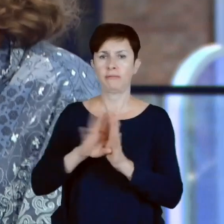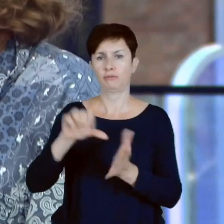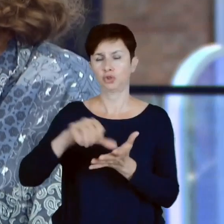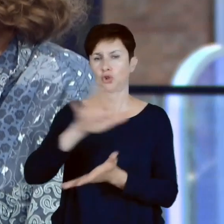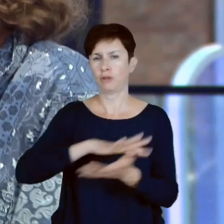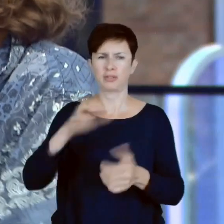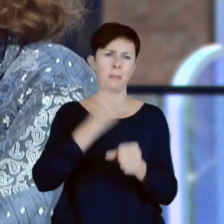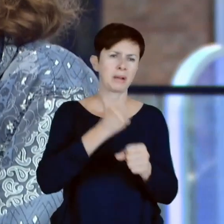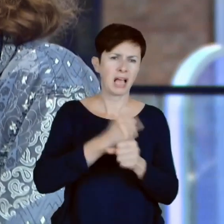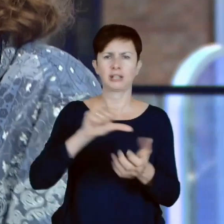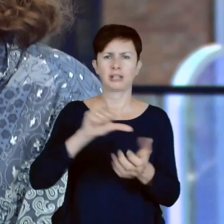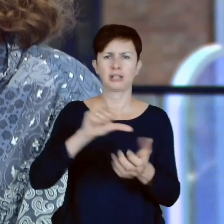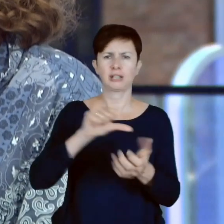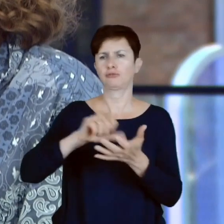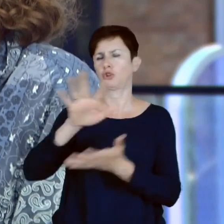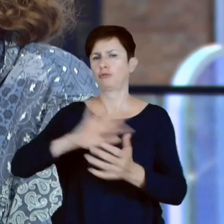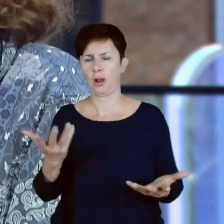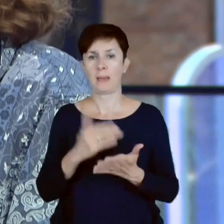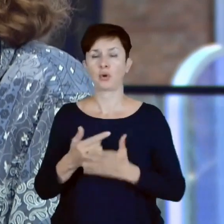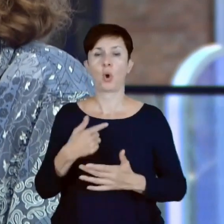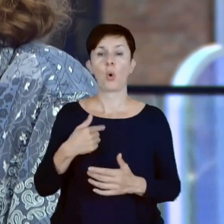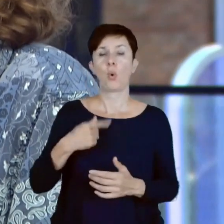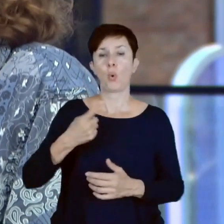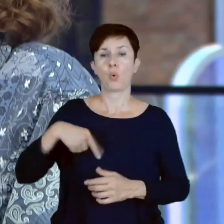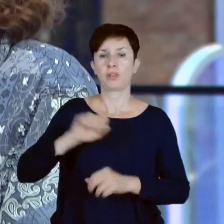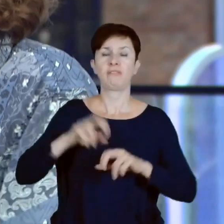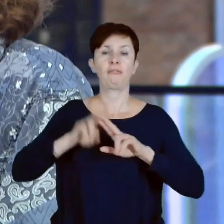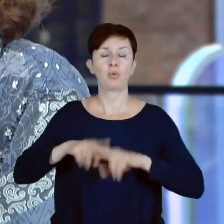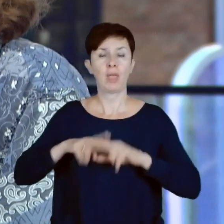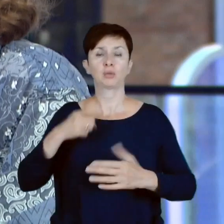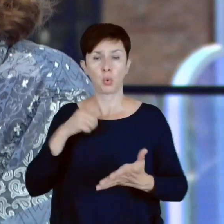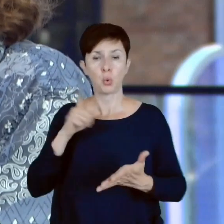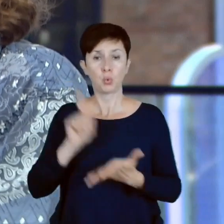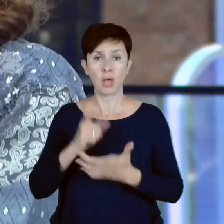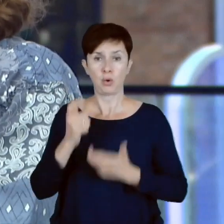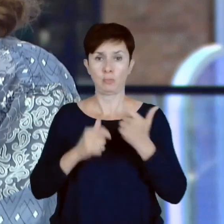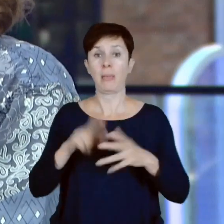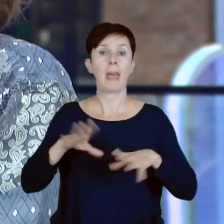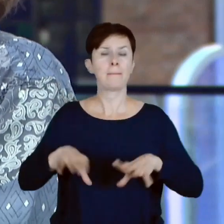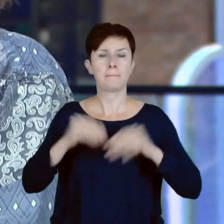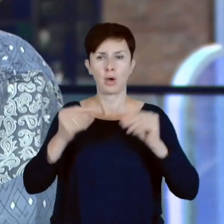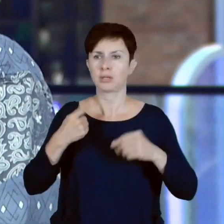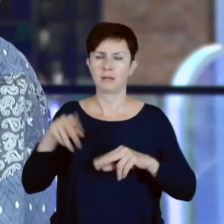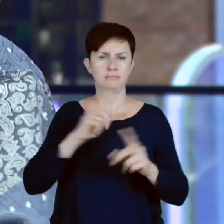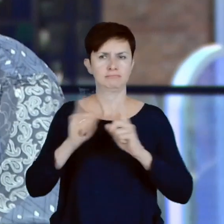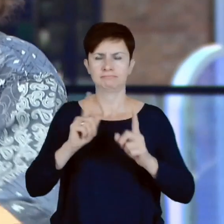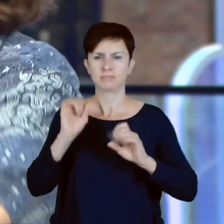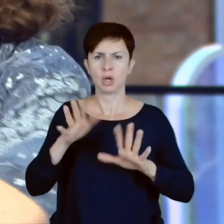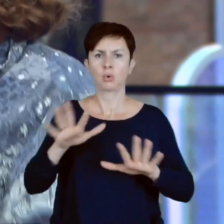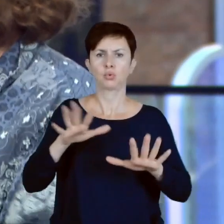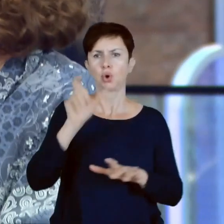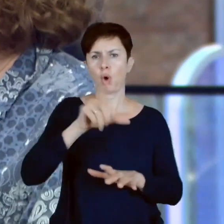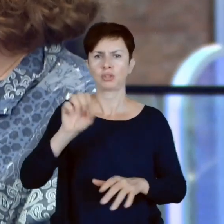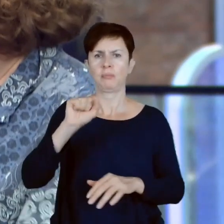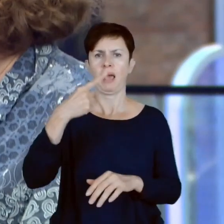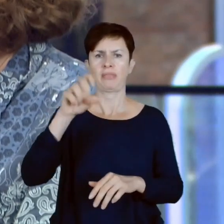to wcale nie jest oczywiste. U nas na przykład tak się fundacji udało, że początkowo uznaliśmy, okej, mamy dosyć sporo osób z ADHD, więc zrobimy body